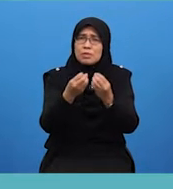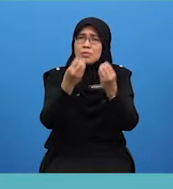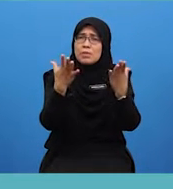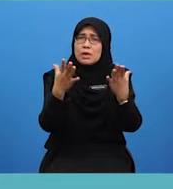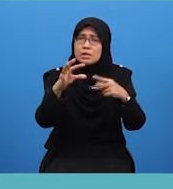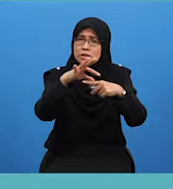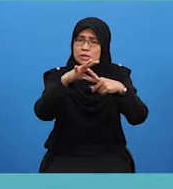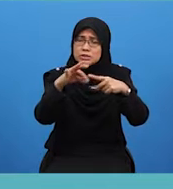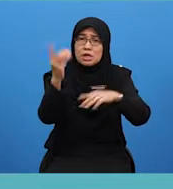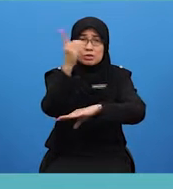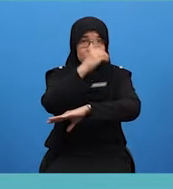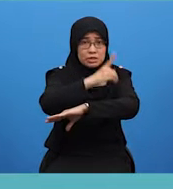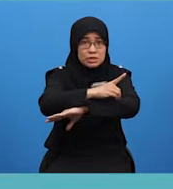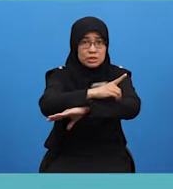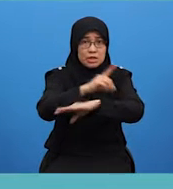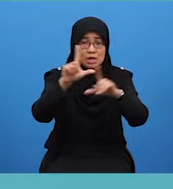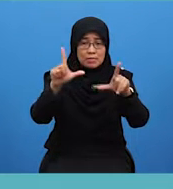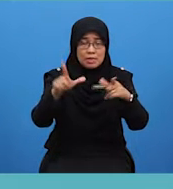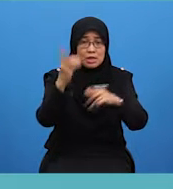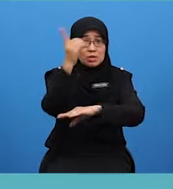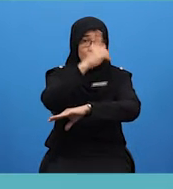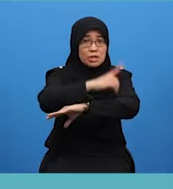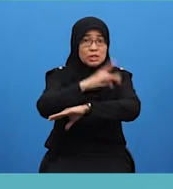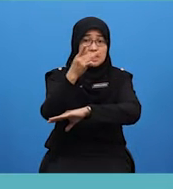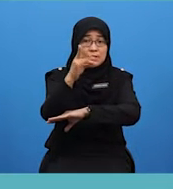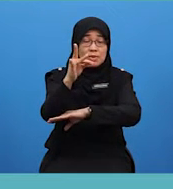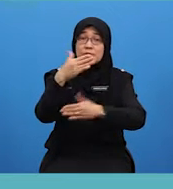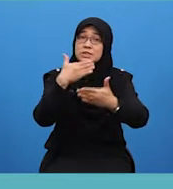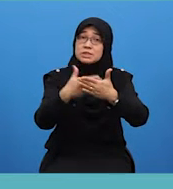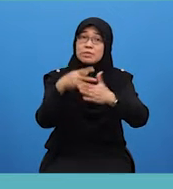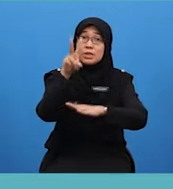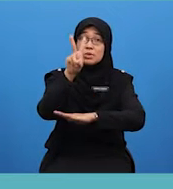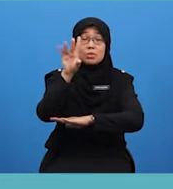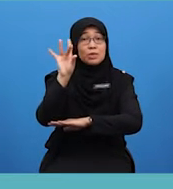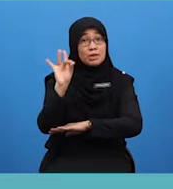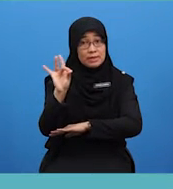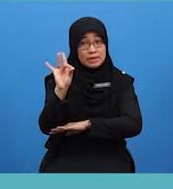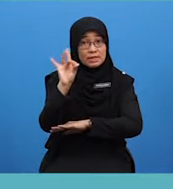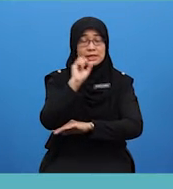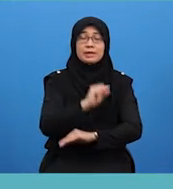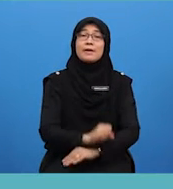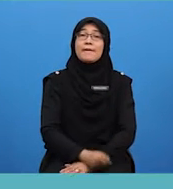berlaku dari hari ke-18 hingga hari ke-28.